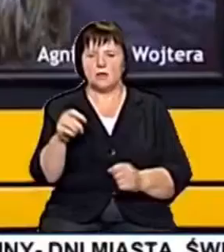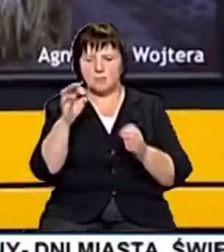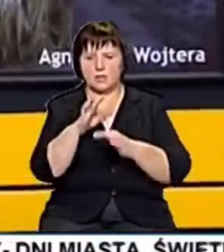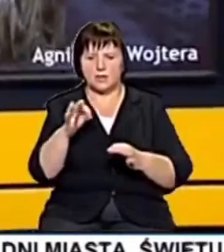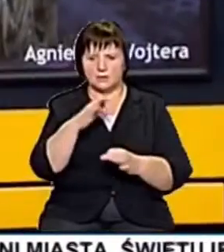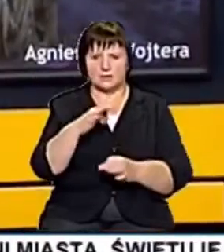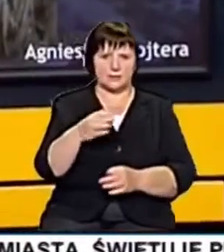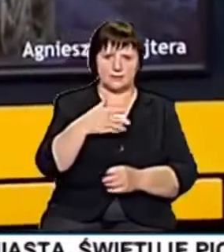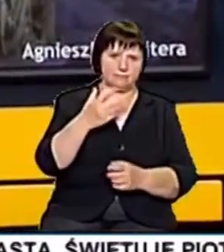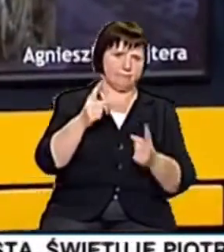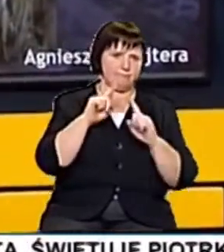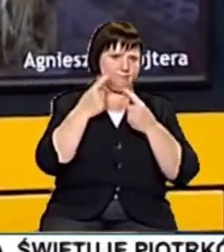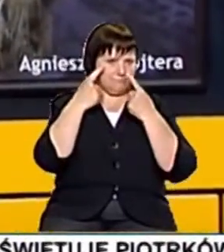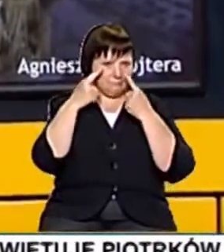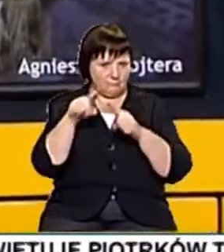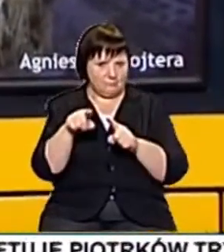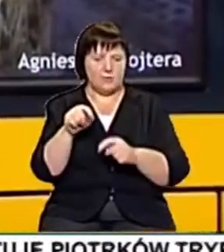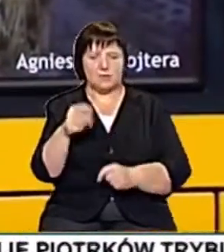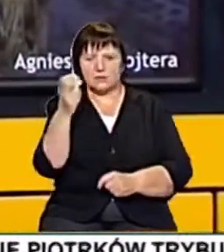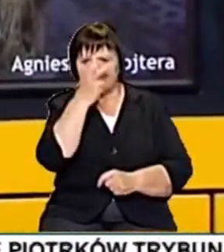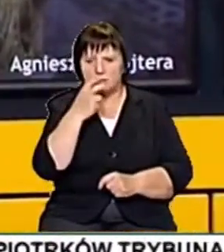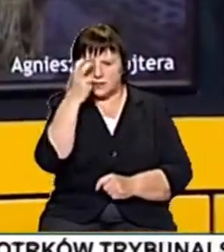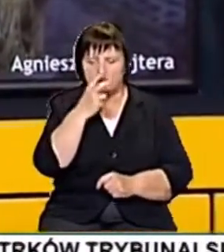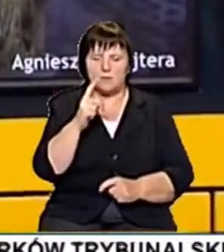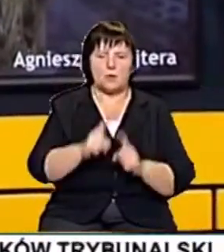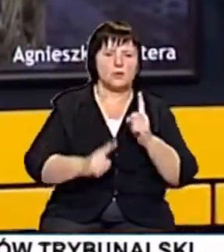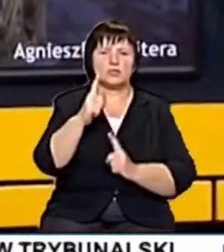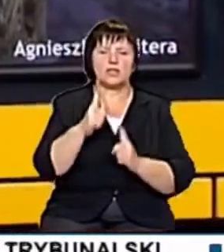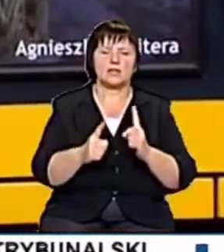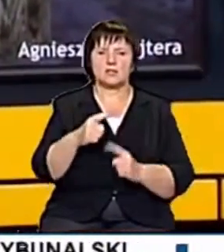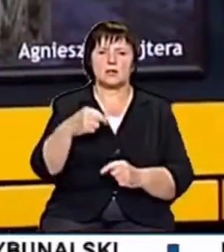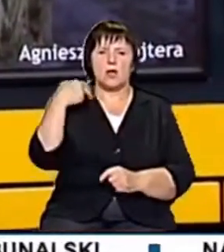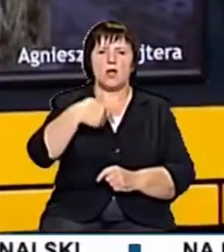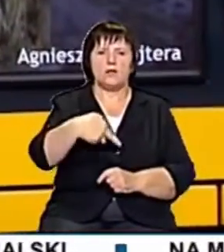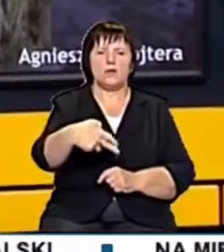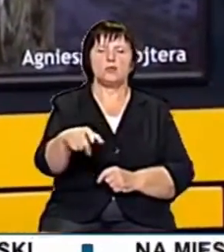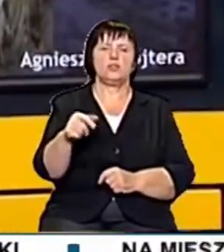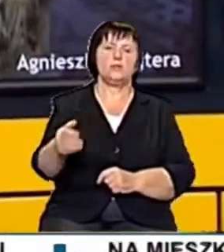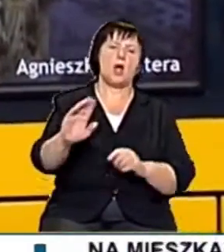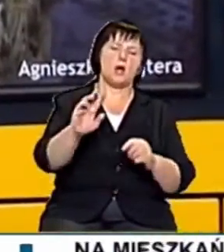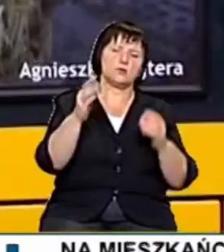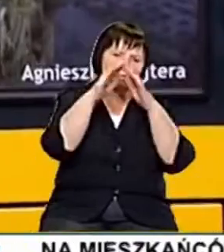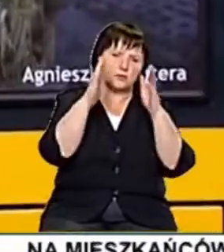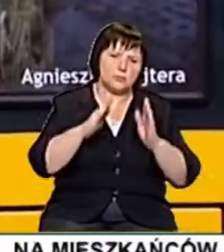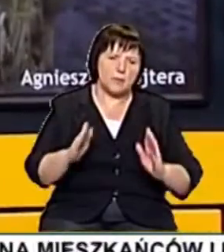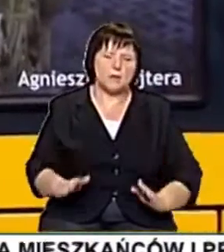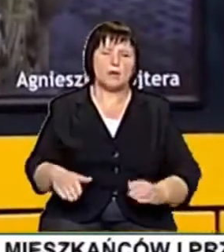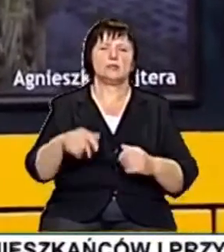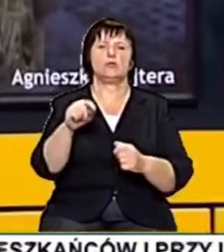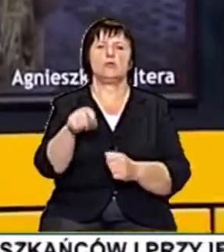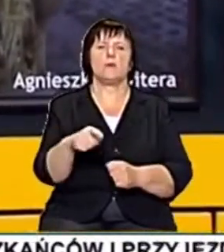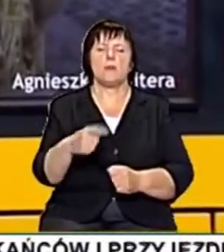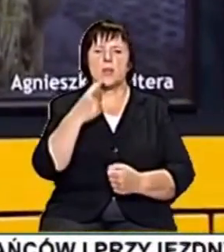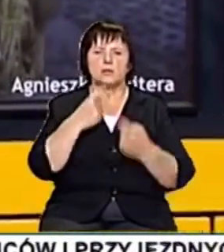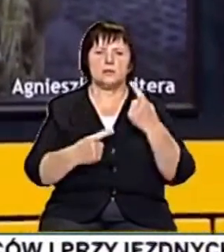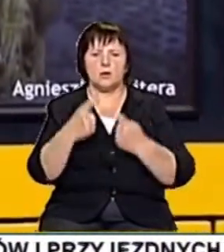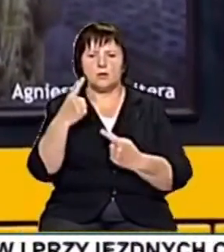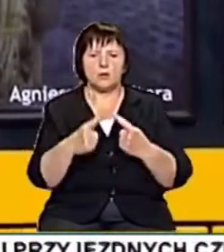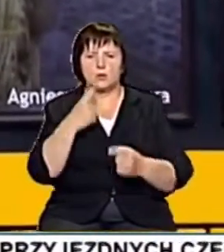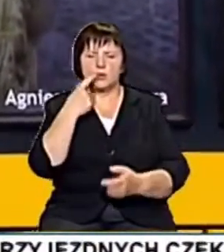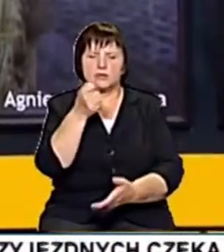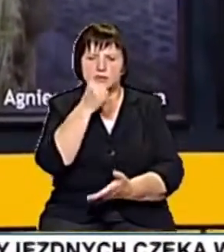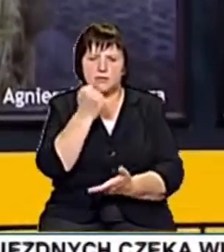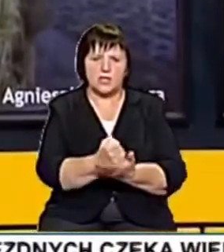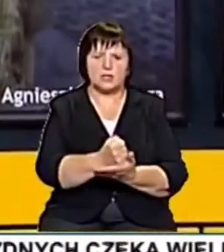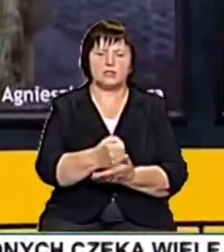przykuł moją uwagę, tak? Ponieważ rzadko wchodzimy od strony tutaj pałacu do ogrodu. Tak stwierdziłam,